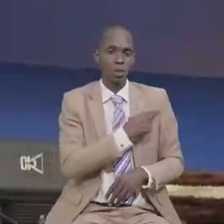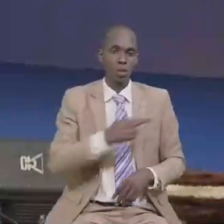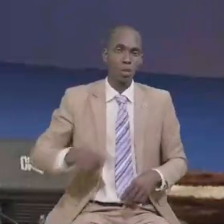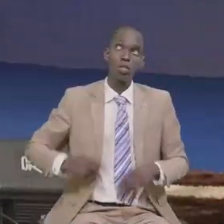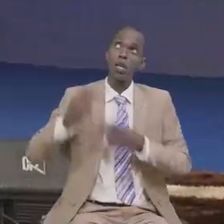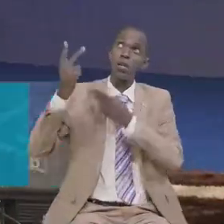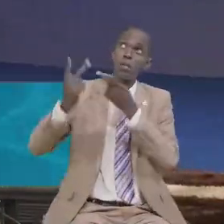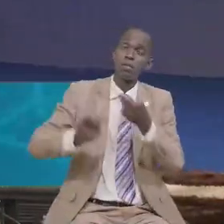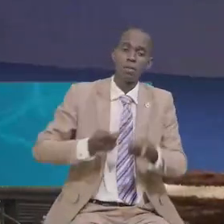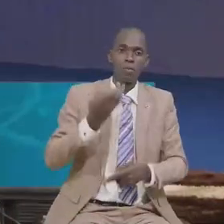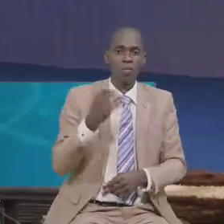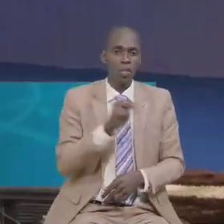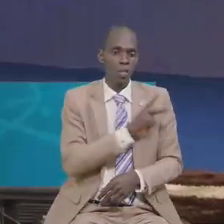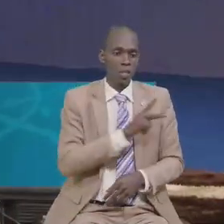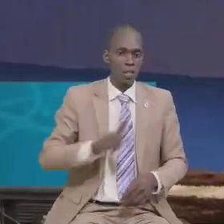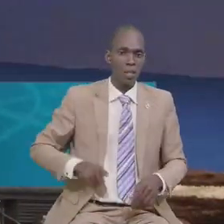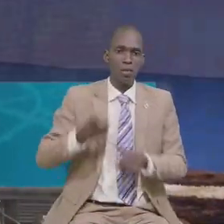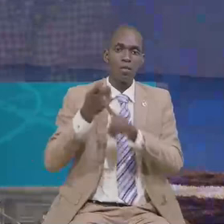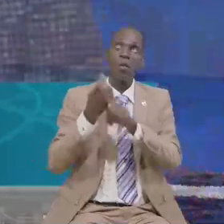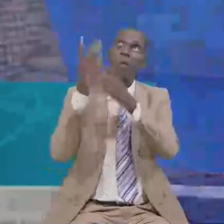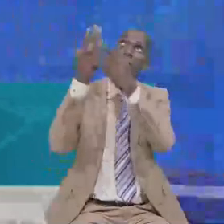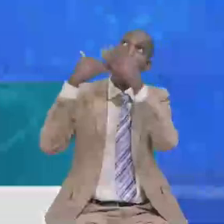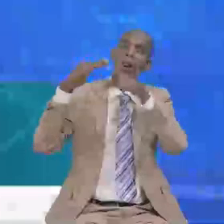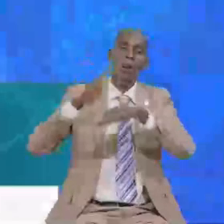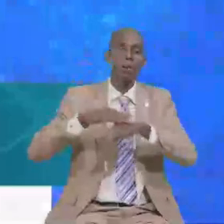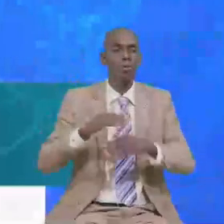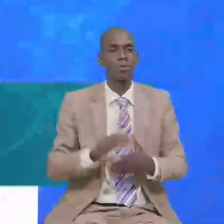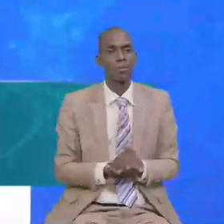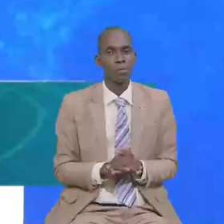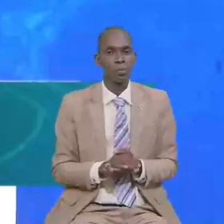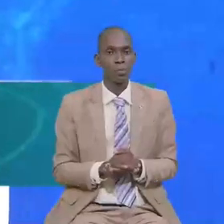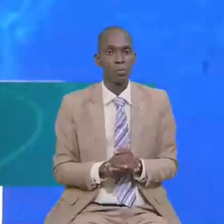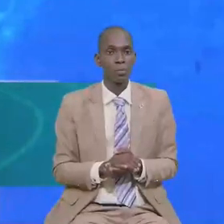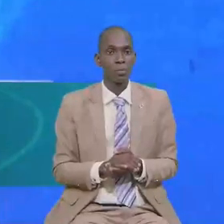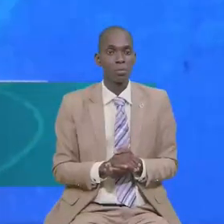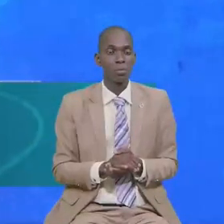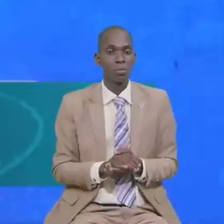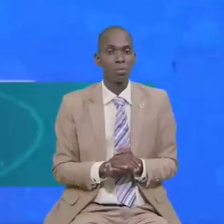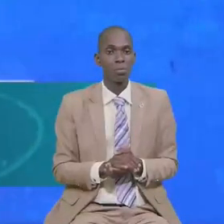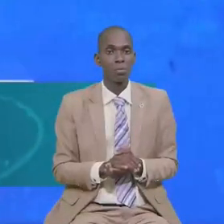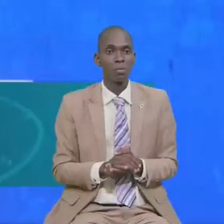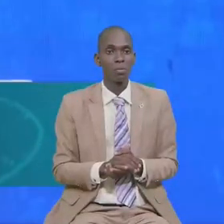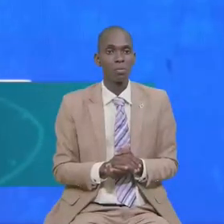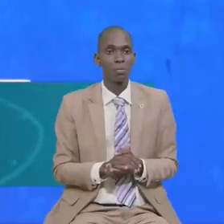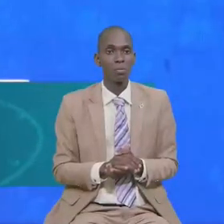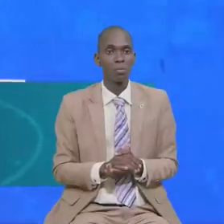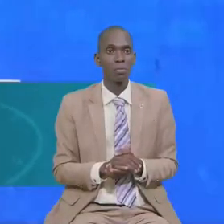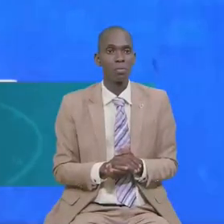de la visite royale du roi du ciel ou la visitation du roi du ciel.